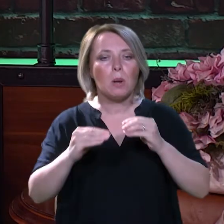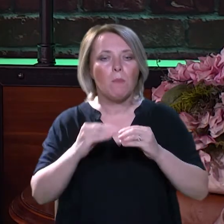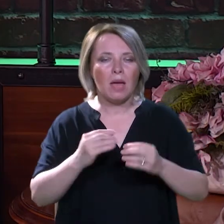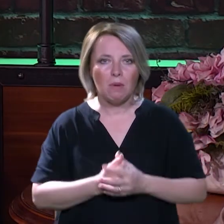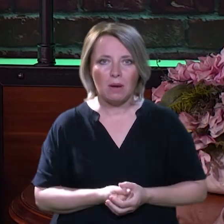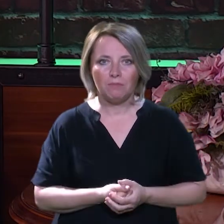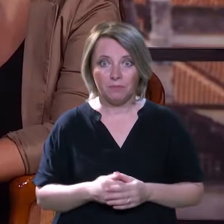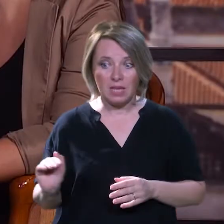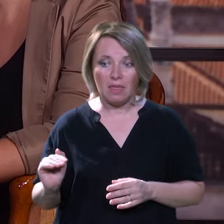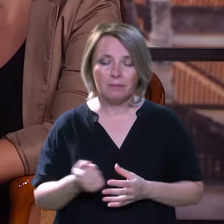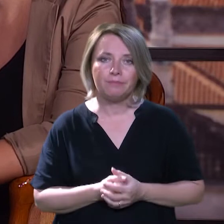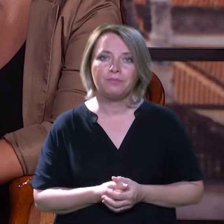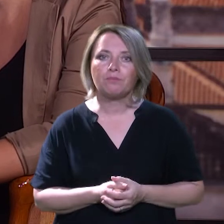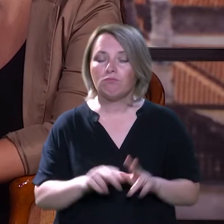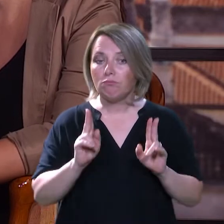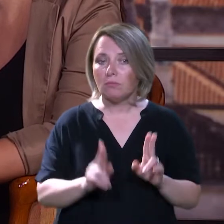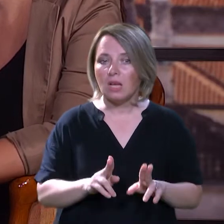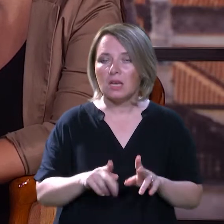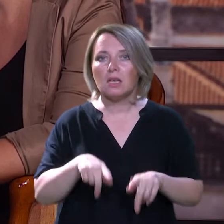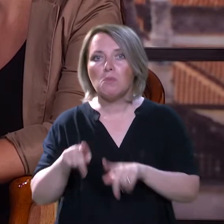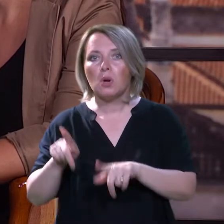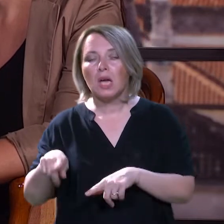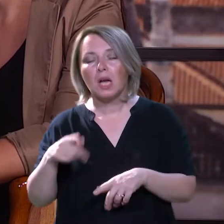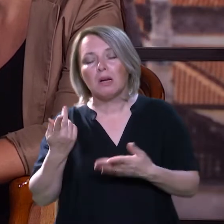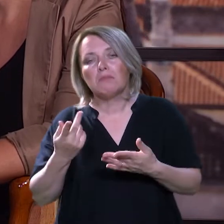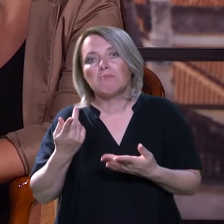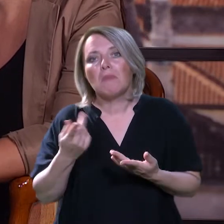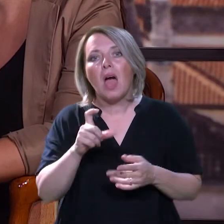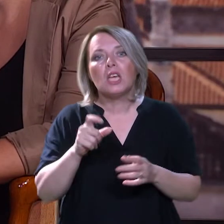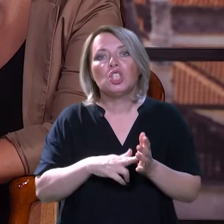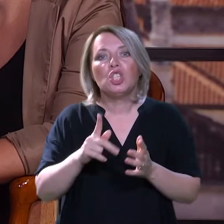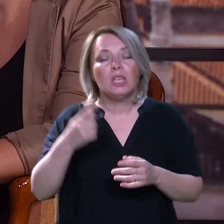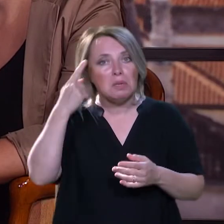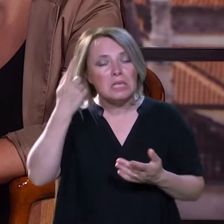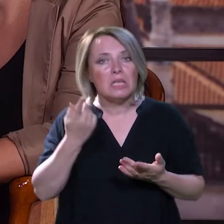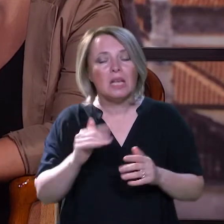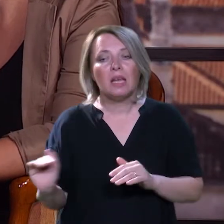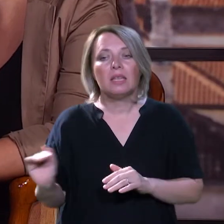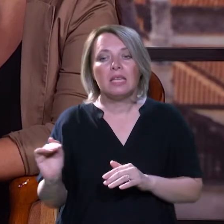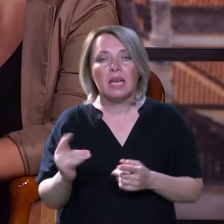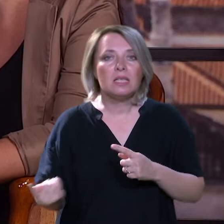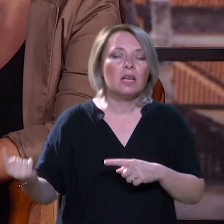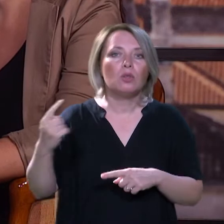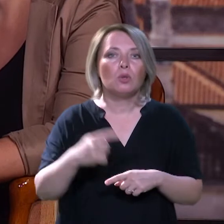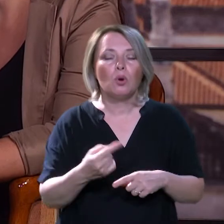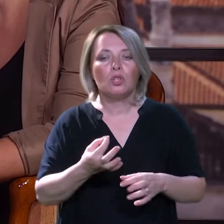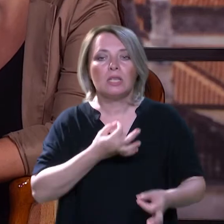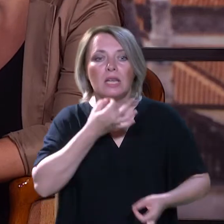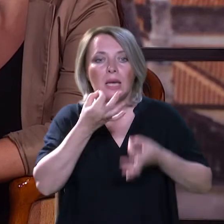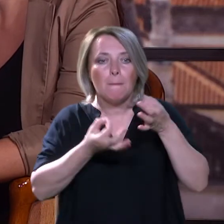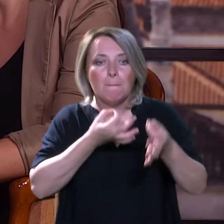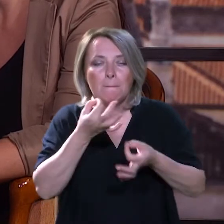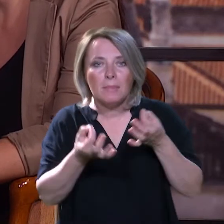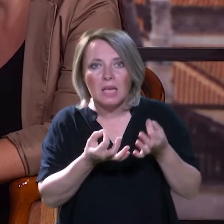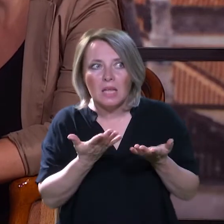teškoćama. Je li vam se nekad čini zapravo da vam djeca dođu s nekim pitanjem pa